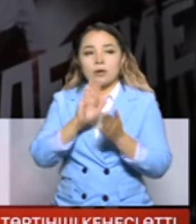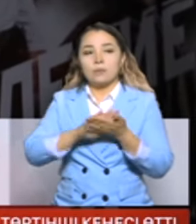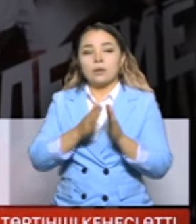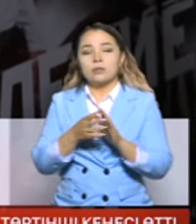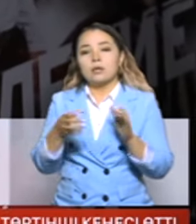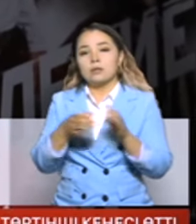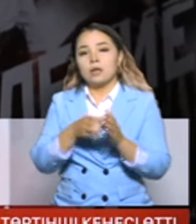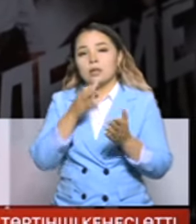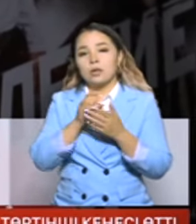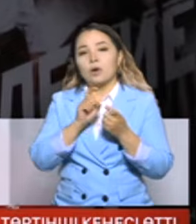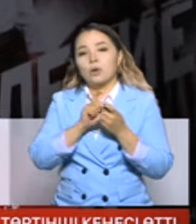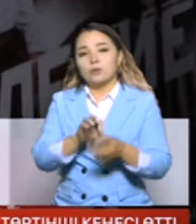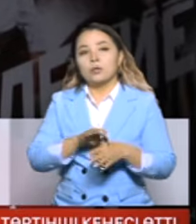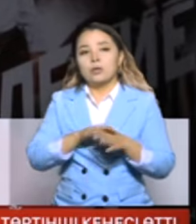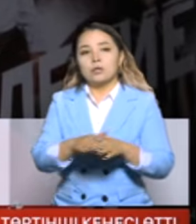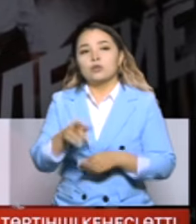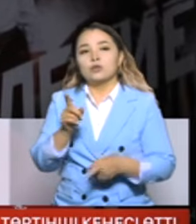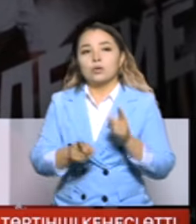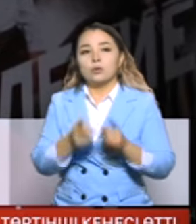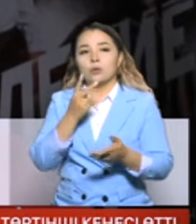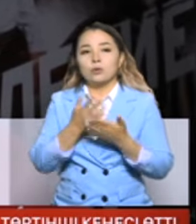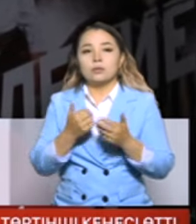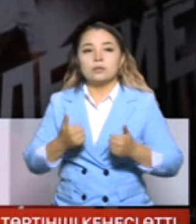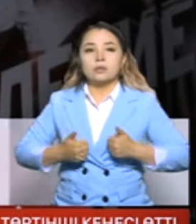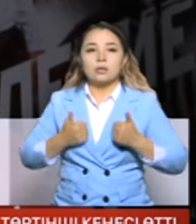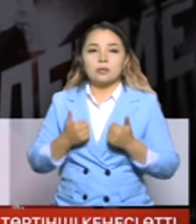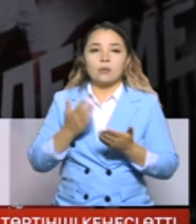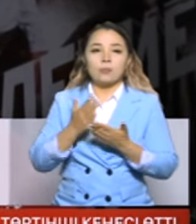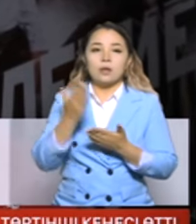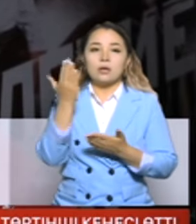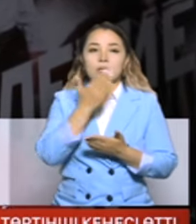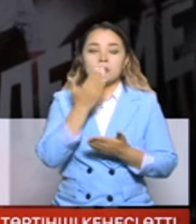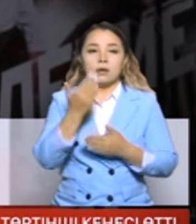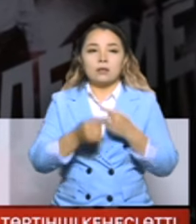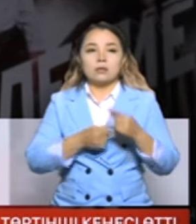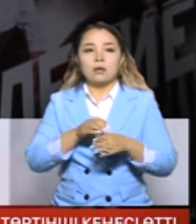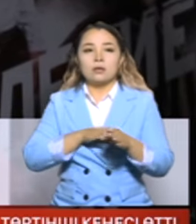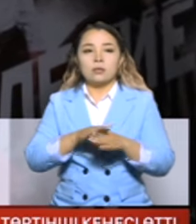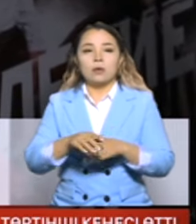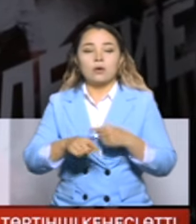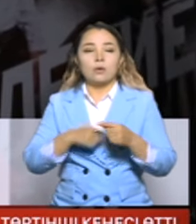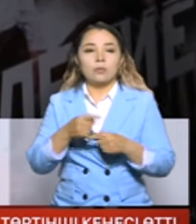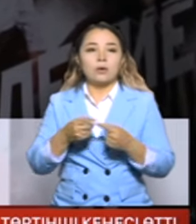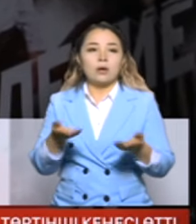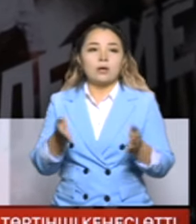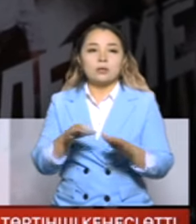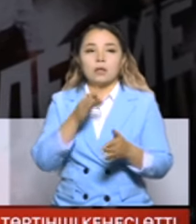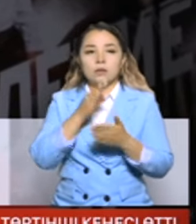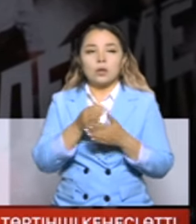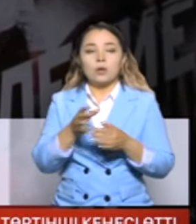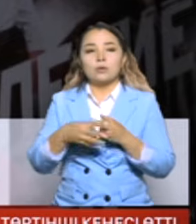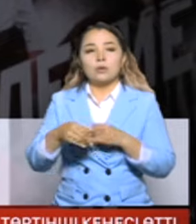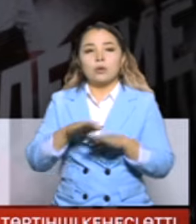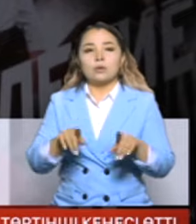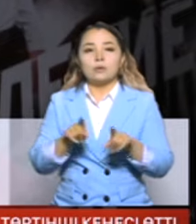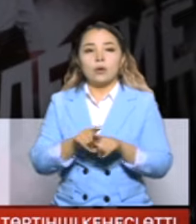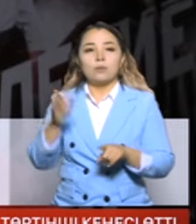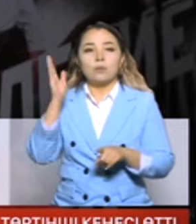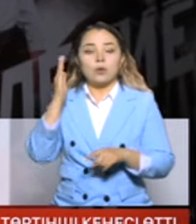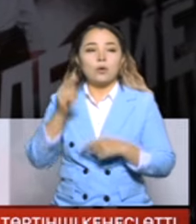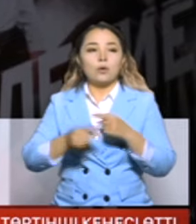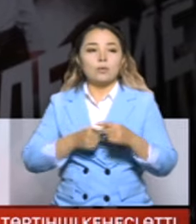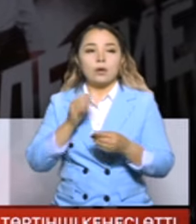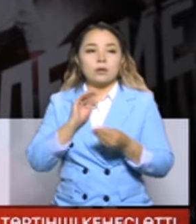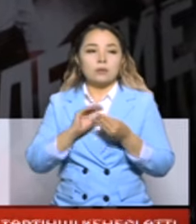жергілікті халықтың күресуін барынша шынайы көрсетуге тырыстық. Әрі фильм ата бабамыздан мұра боп қалған туған жерді болашақ ұрпақ үшін